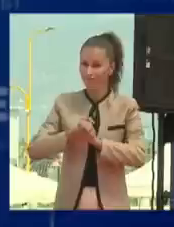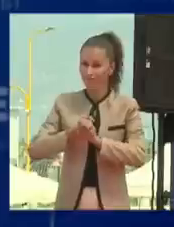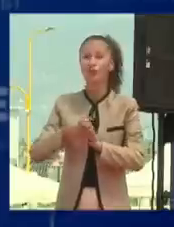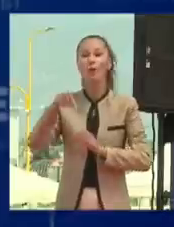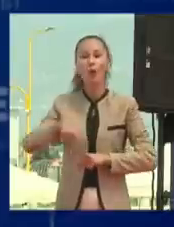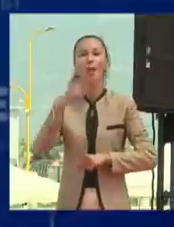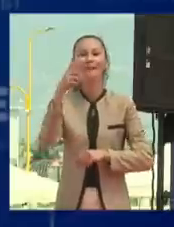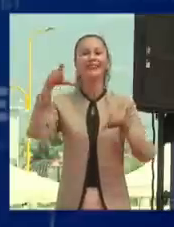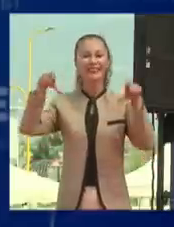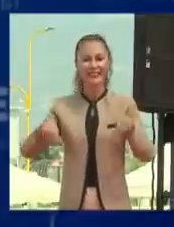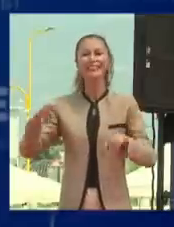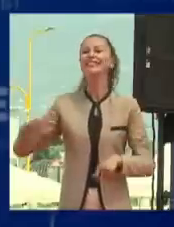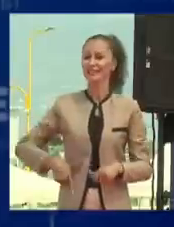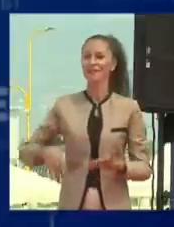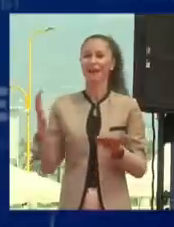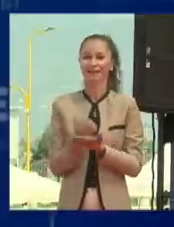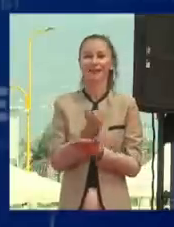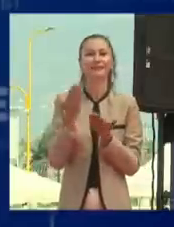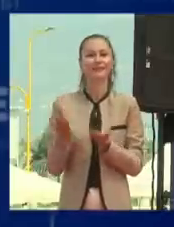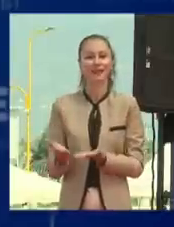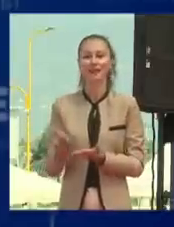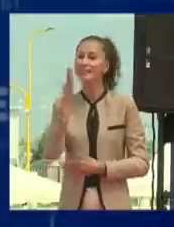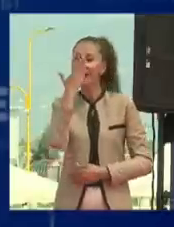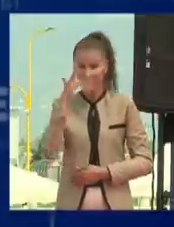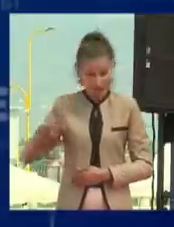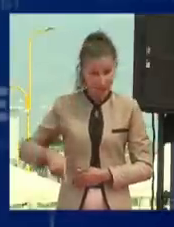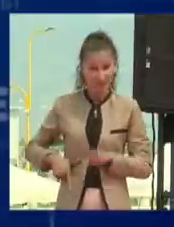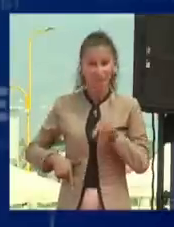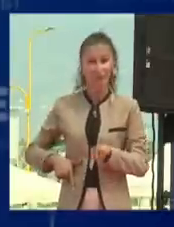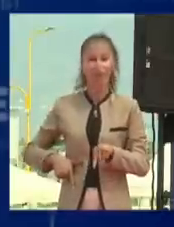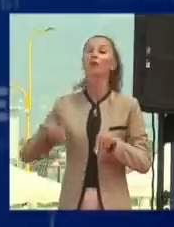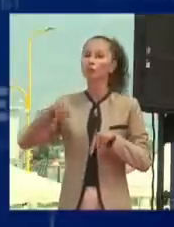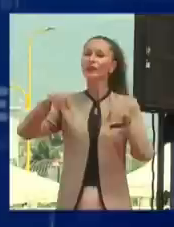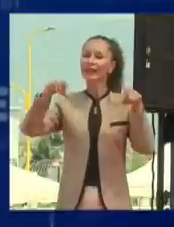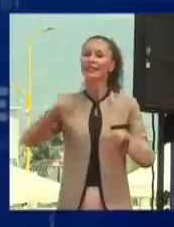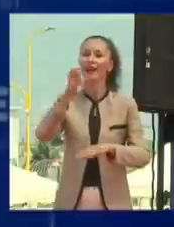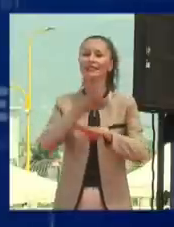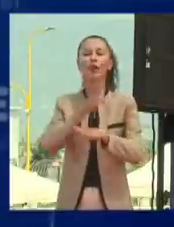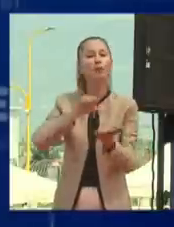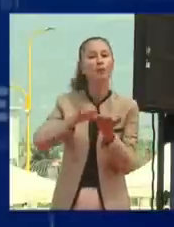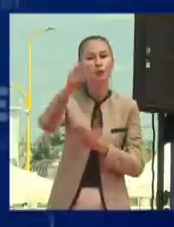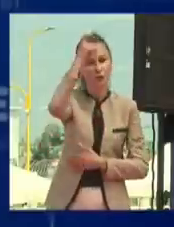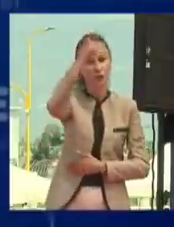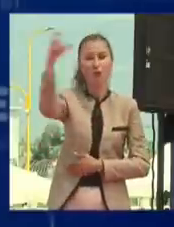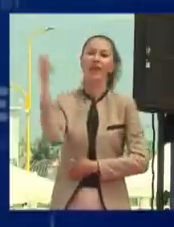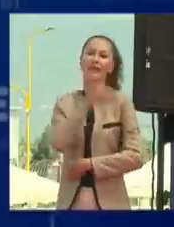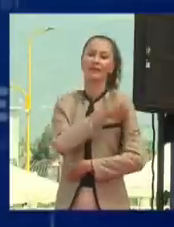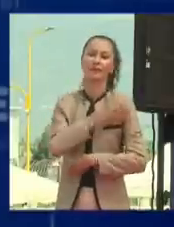Böyle bir tesisi İzmir'e kazandırdılar. Sadece İzmir'e mi? Bu tesis aslında bütün Türkiye'ye hizmet